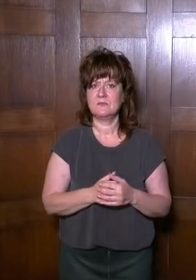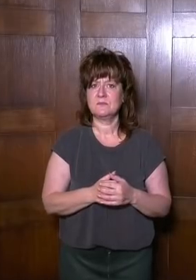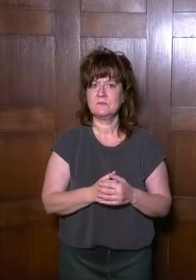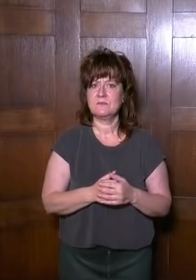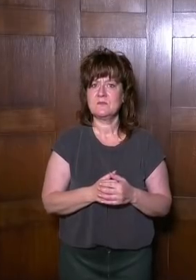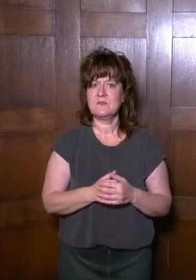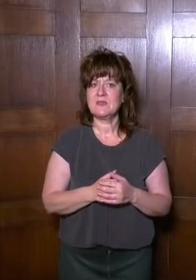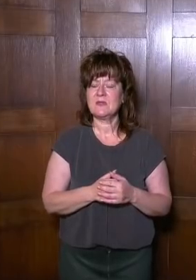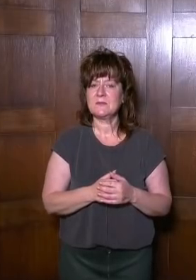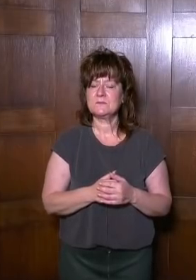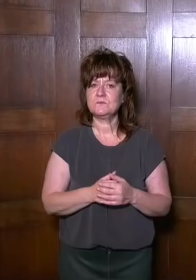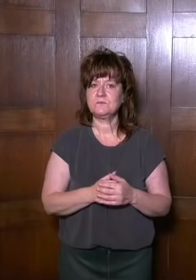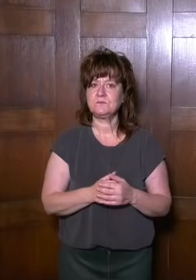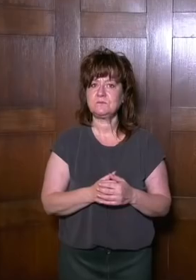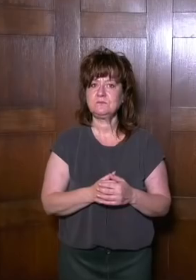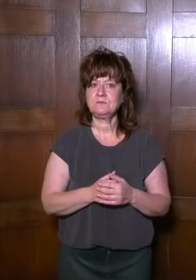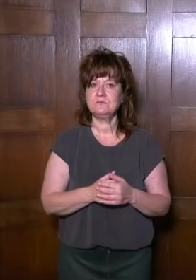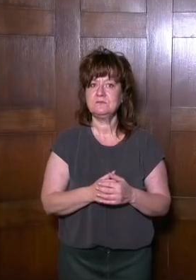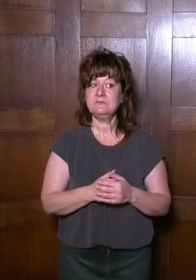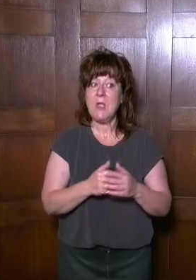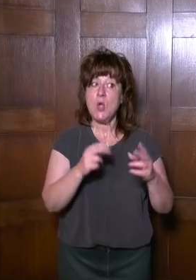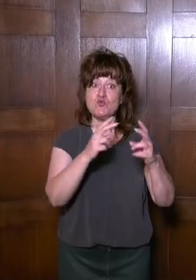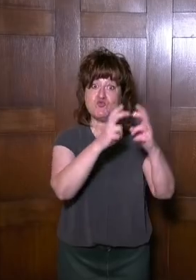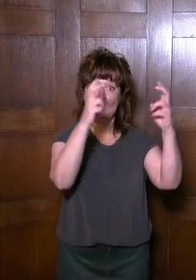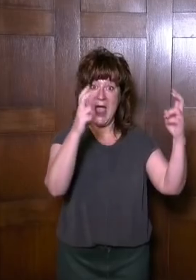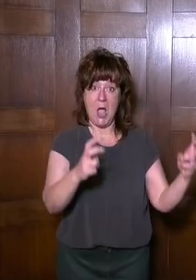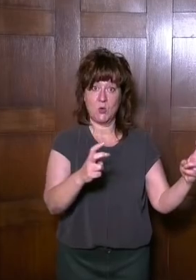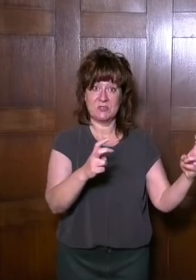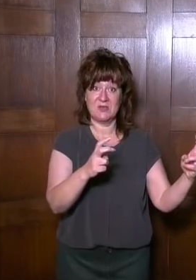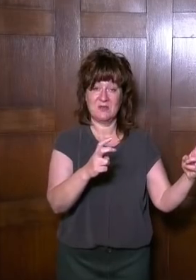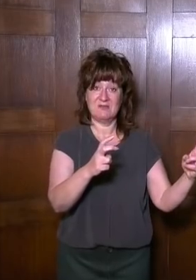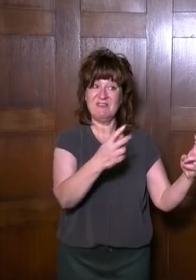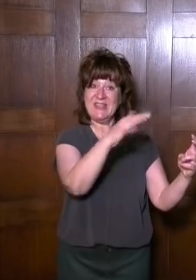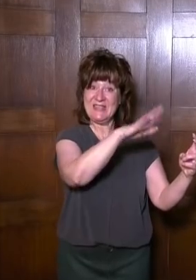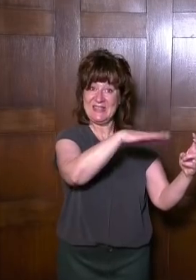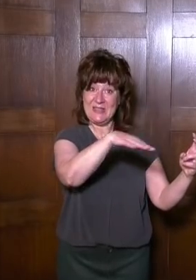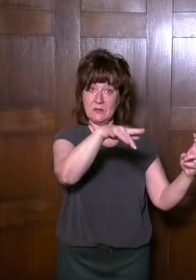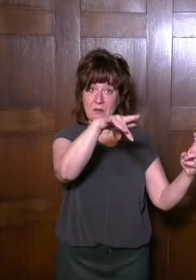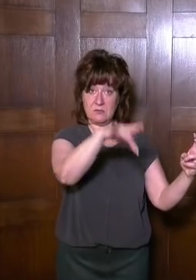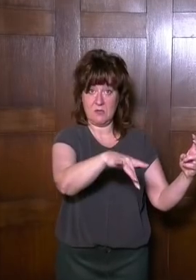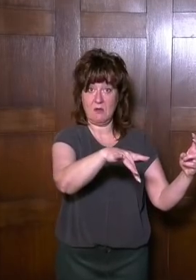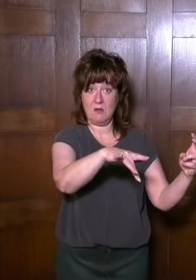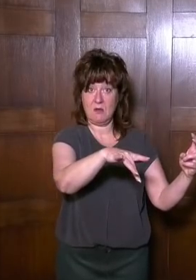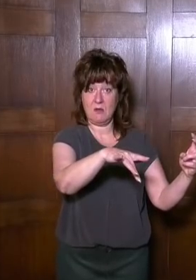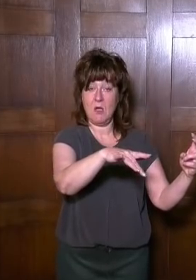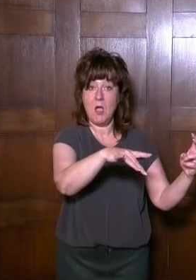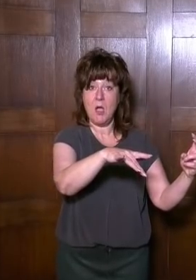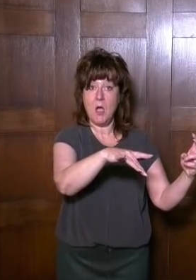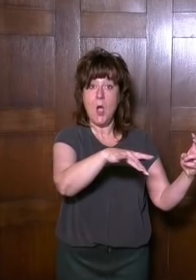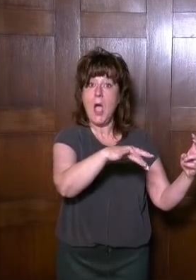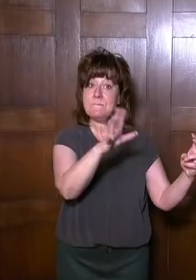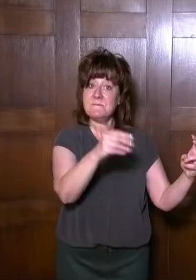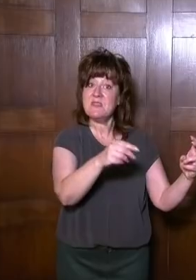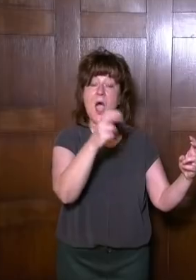Die Belastung, die zu Hause mit den Kindern oder auch mit den